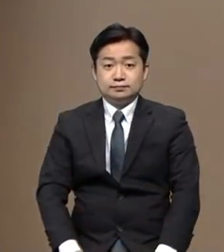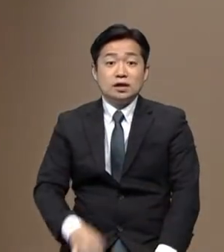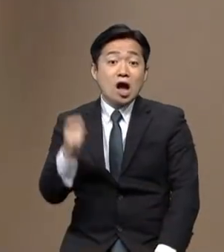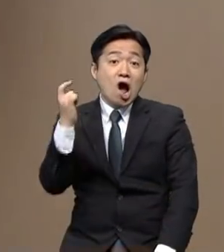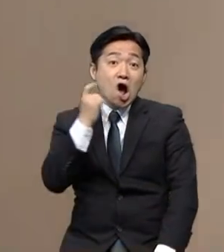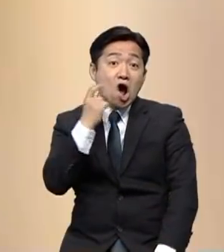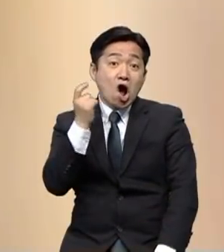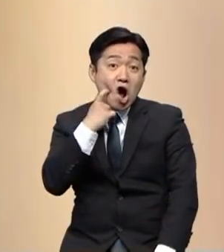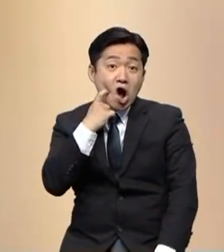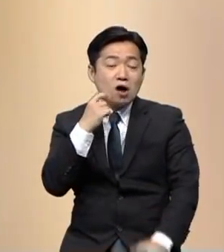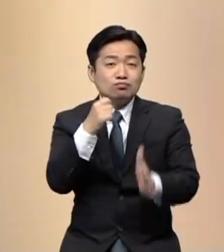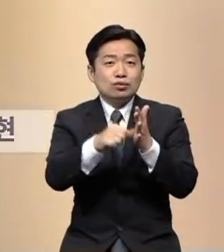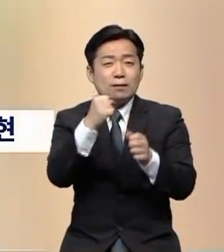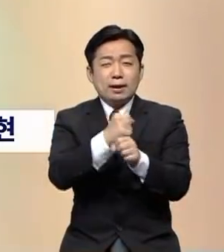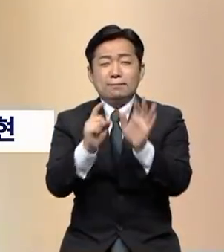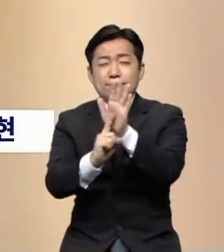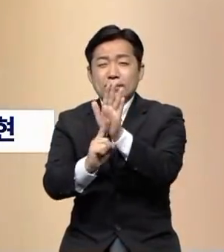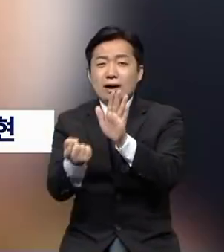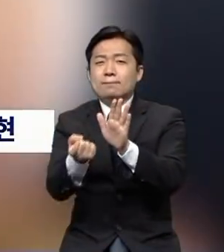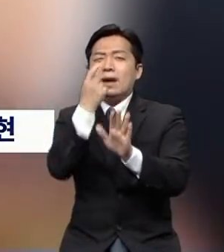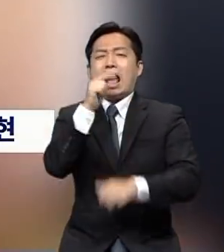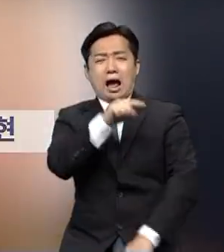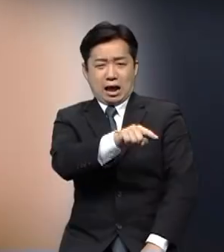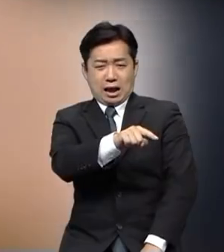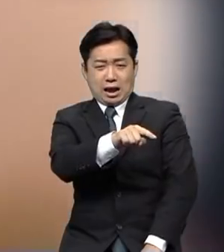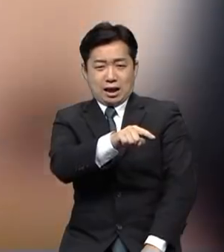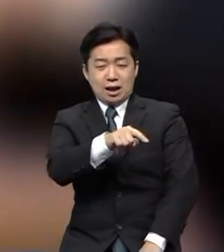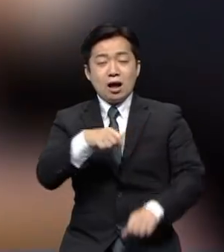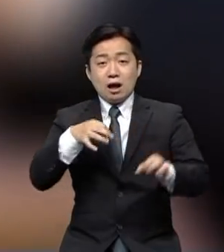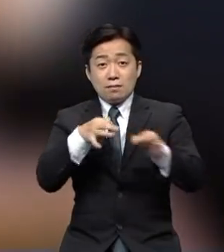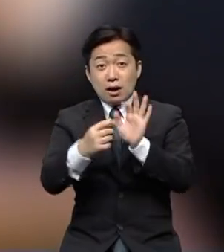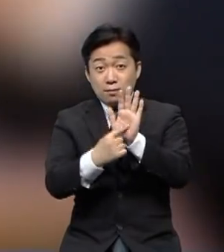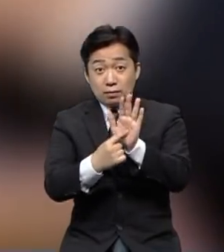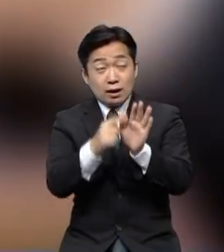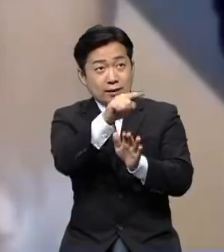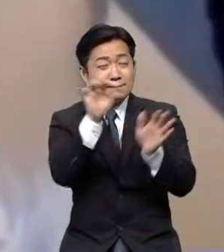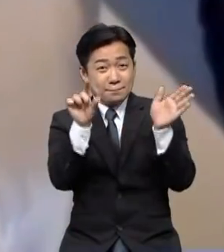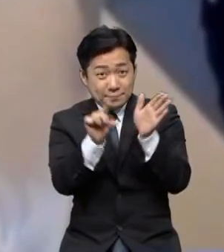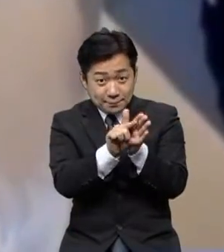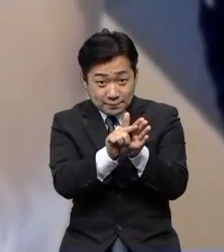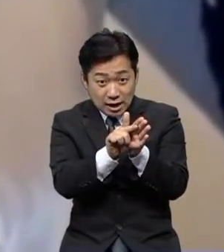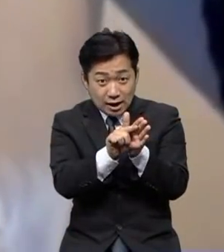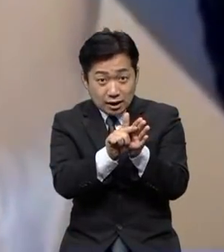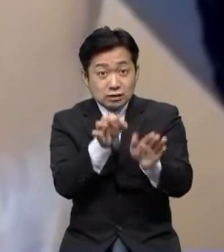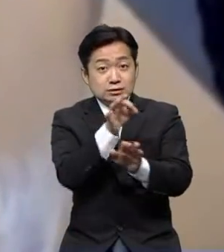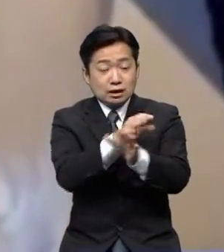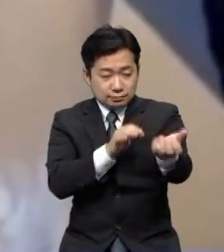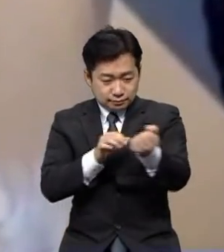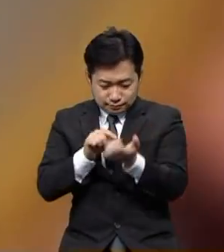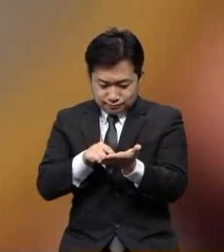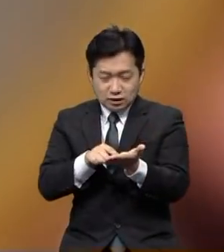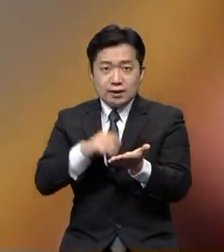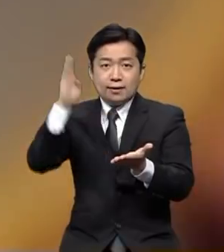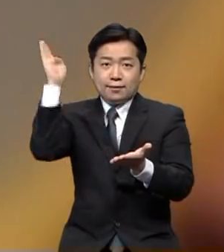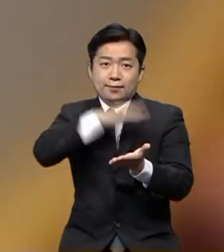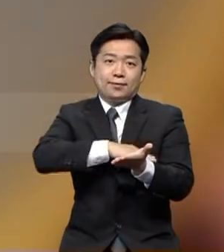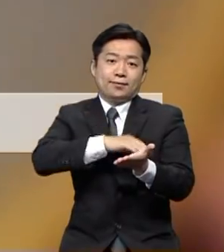가짜 유명 상품을 팔다 걸린 겁니다. 쇼핑 호스트를 믿고 샀는데 형편없는 제품이 배달되고